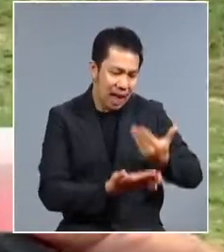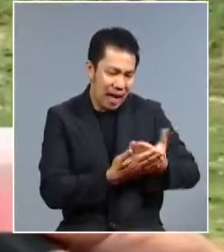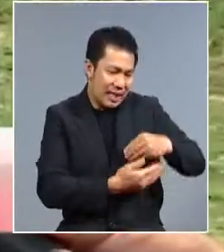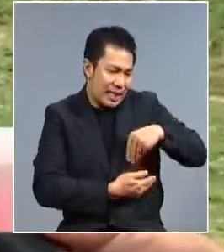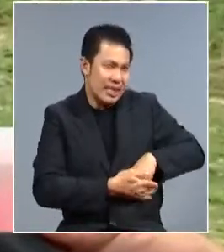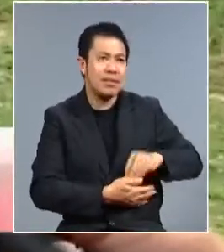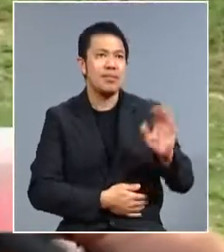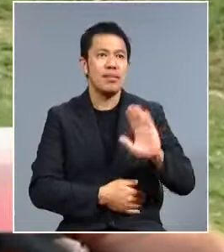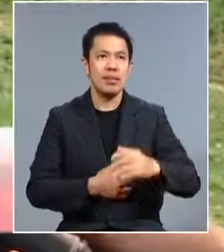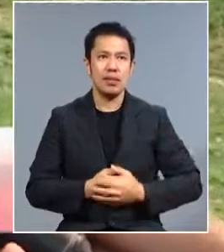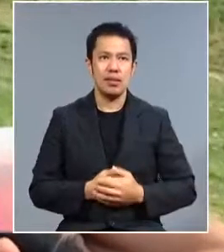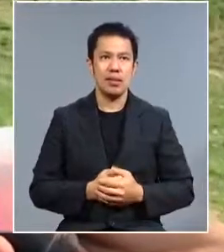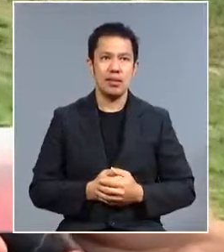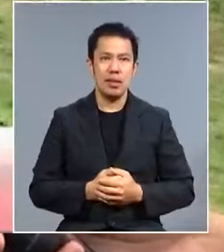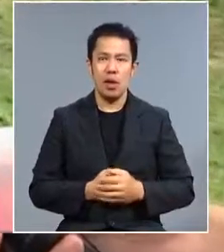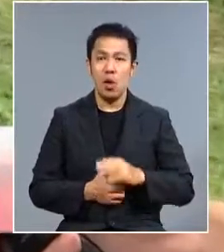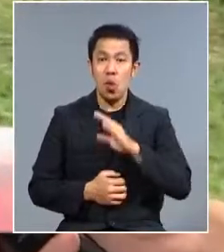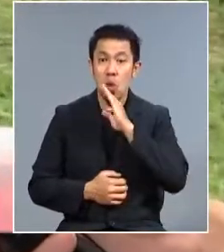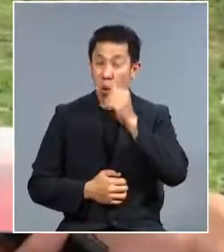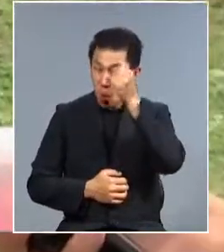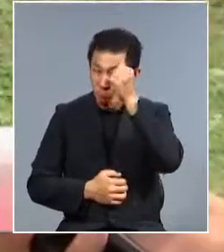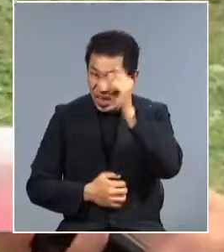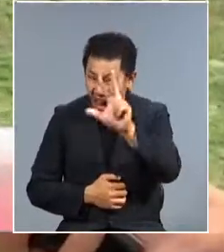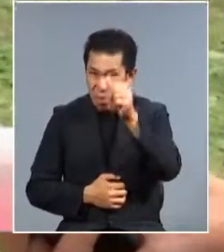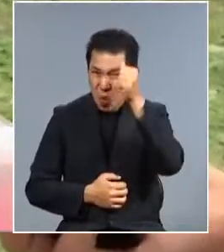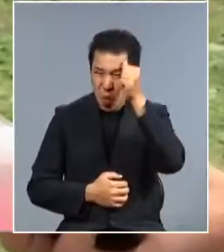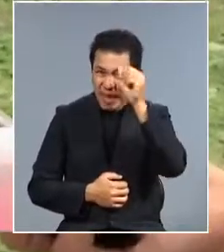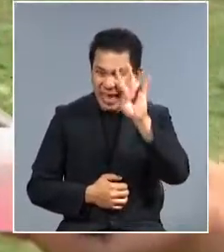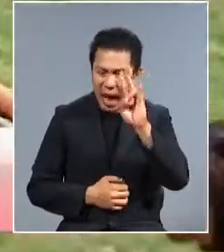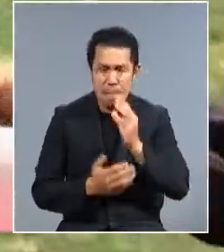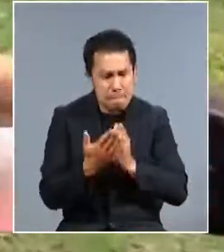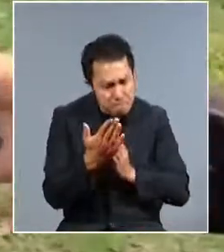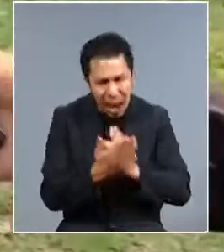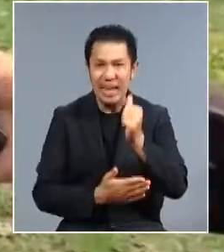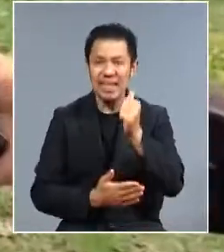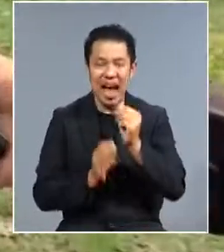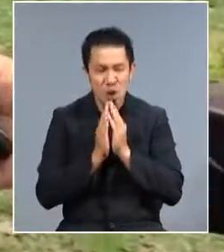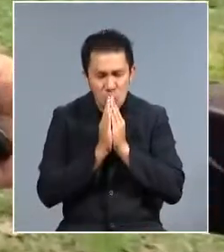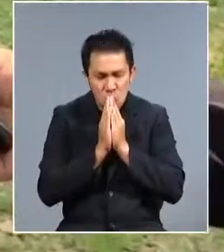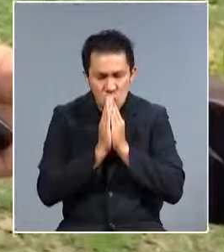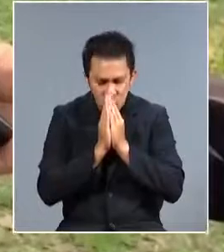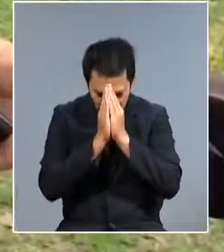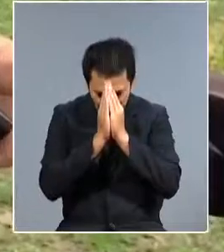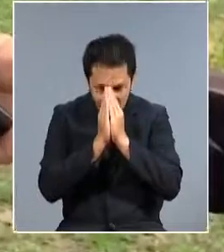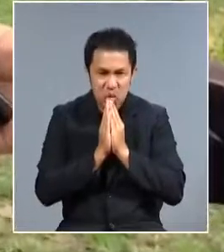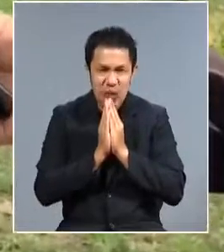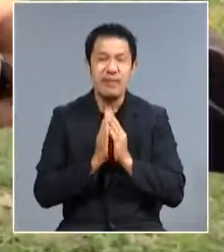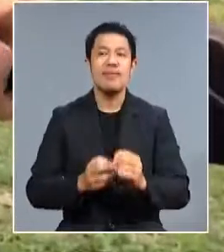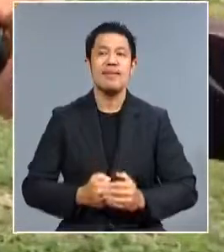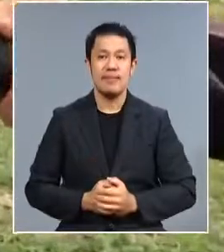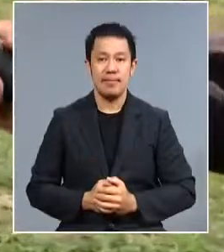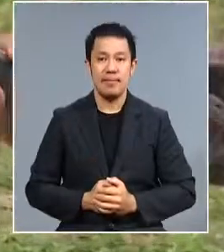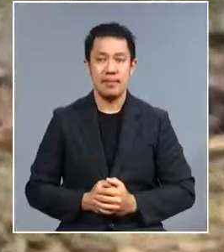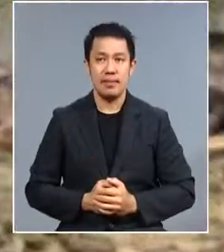ขอให้ภายใน 3วัน 7วันขอให้สำเร็จโดยพันนะคะสาธุสาธุ